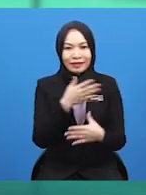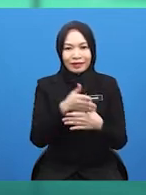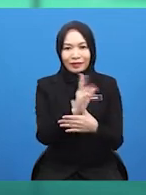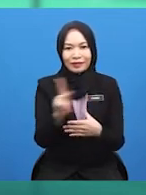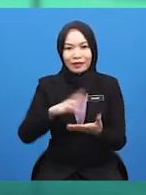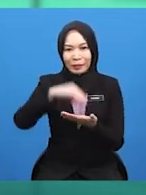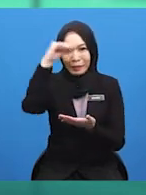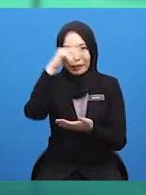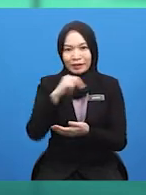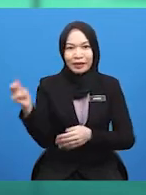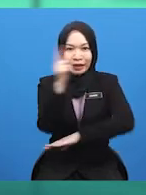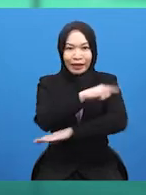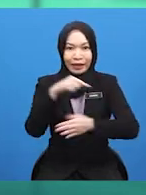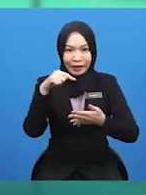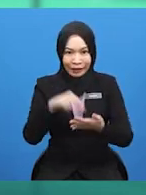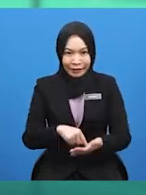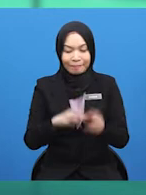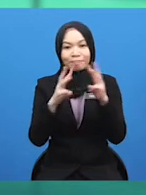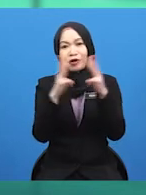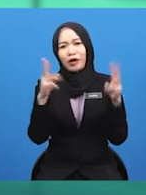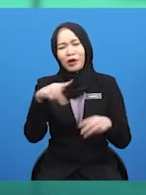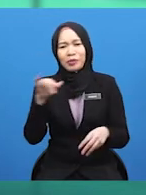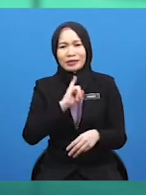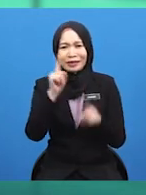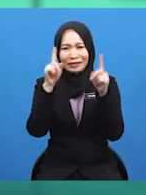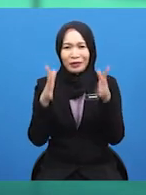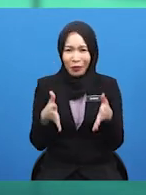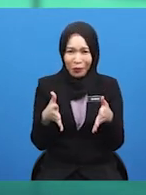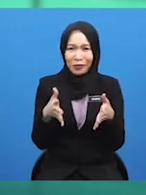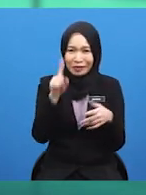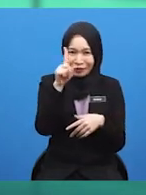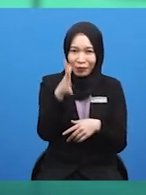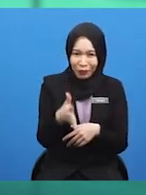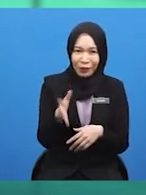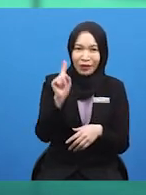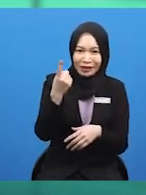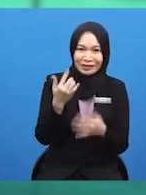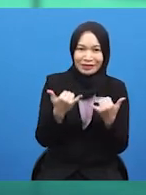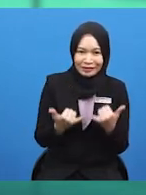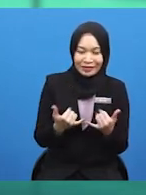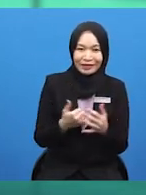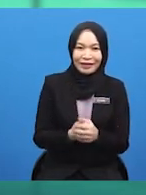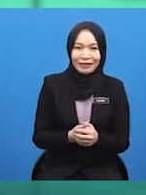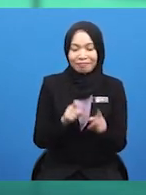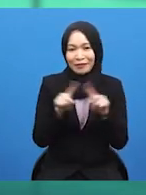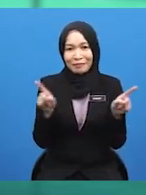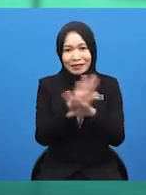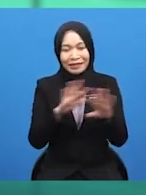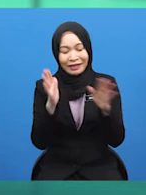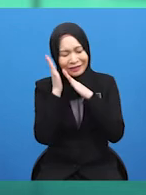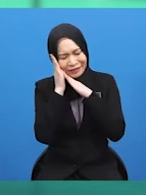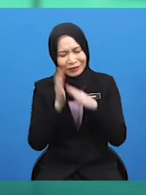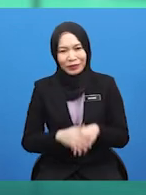hari ini. Walaupun sekarang Cikgu Don berseorangan, tak ada lagi Cikgu Nadia yang cantik tadi. Jangan tidur pula dekat belakang sana, ya. Jadi